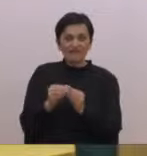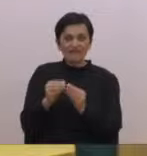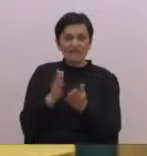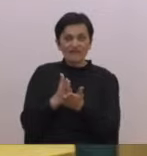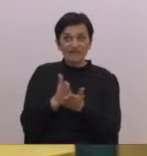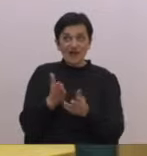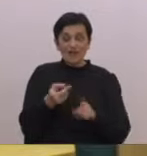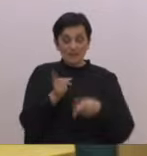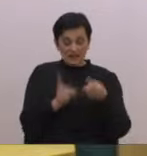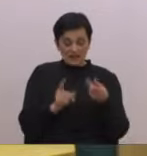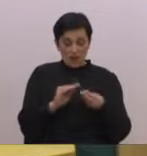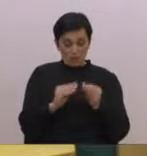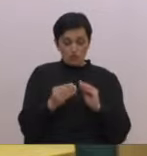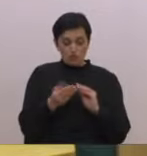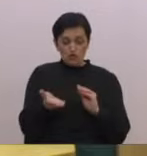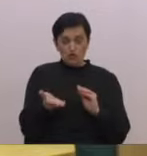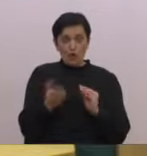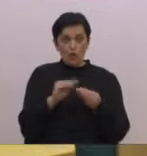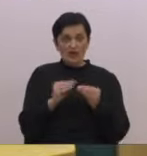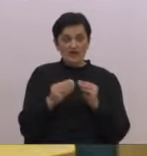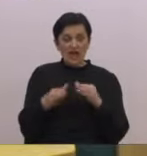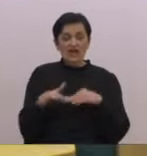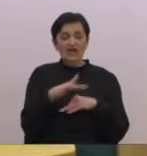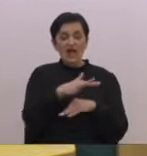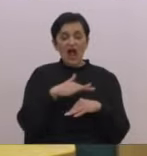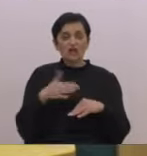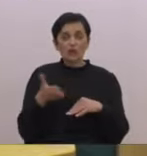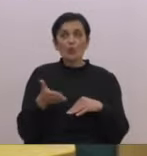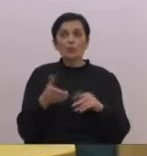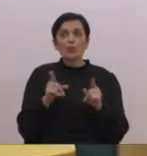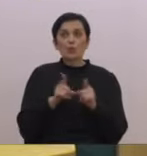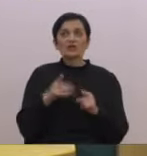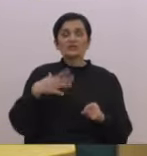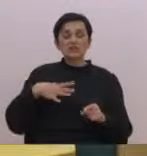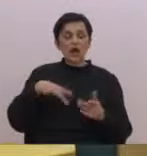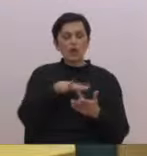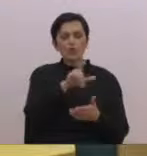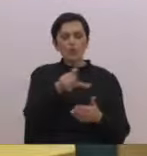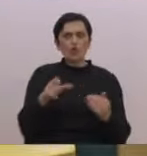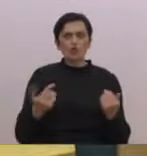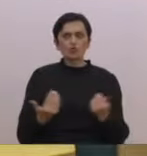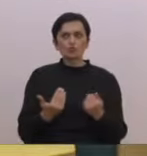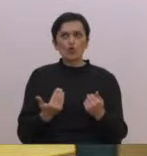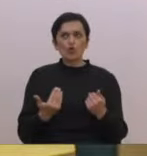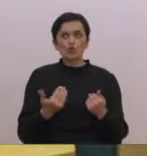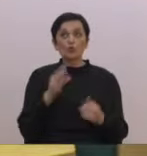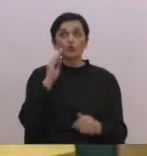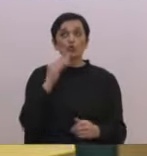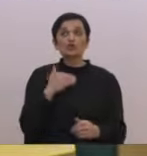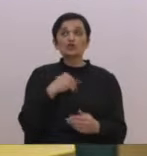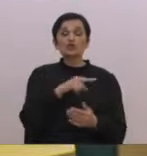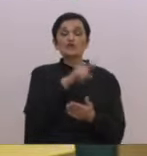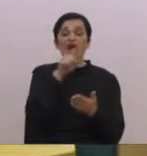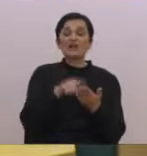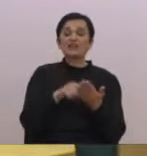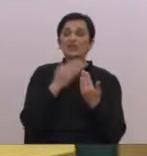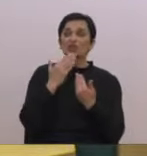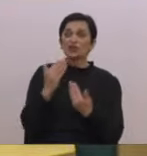Aisaris, realuri problema, da, realuri gare moeba, rașit, asetkoat, sakartvelos, mokalakhevis, horub. Dar roce, ce engisot, kithoas